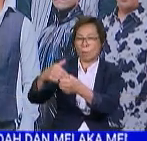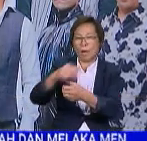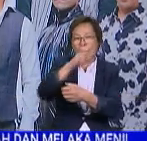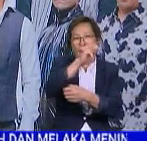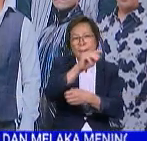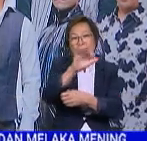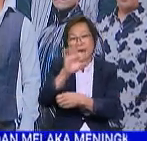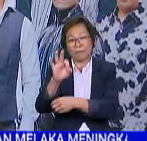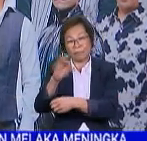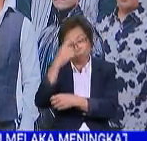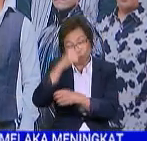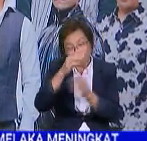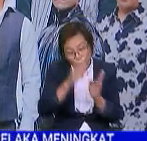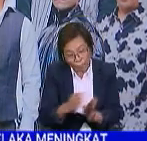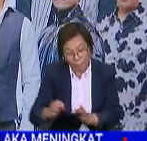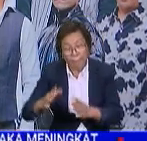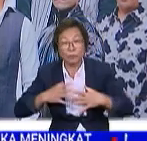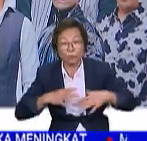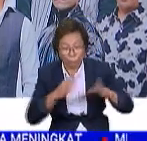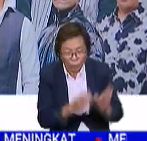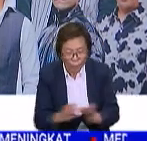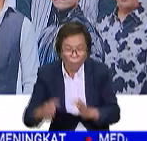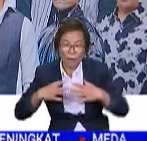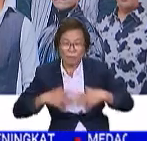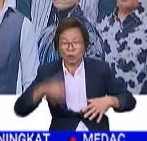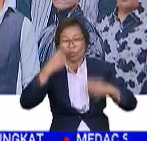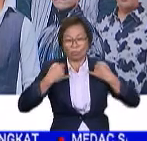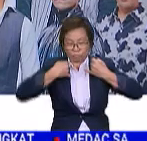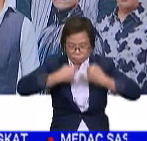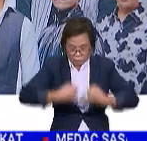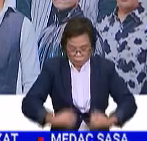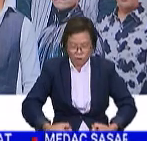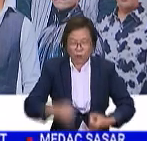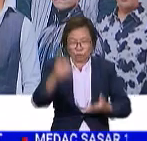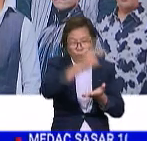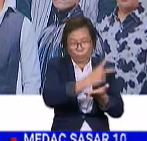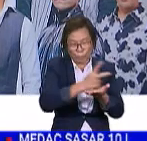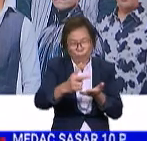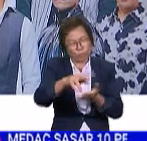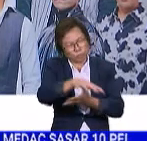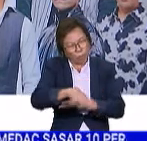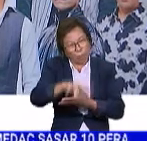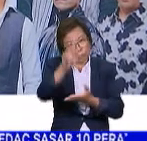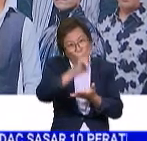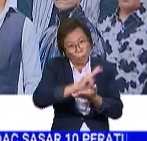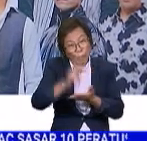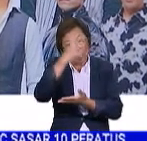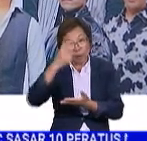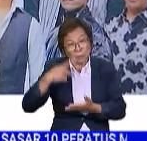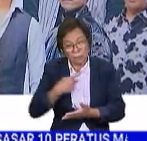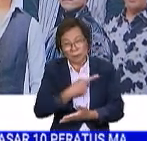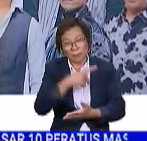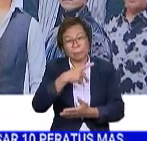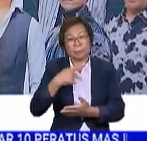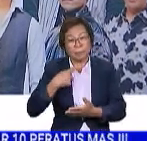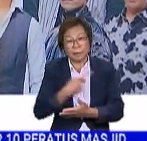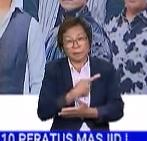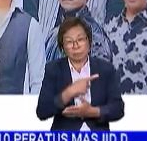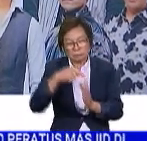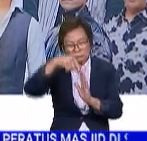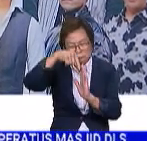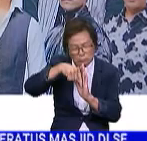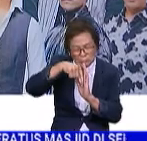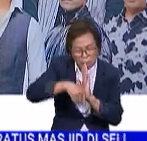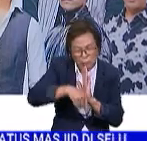MIF ni, tapi untuk prepare baju tu for the jacket tu dalam 2 minggu lebih macam tu, sebab kita buat benda tu memang